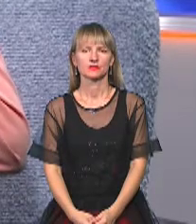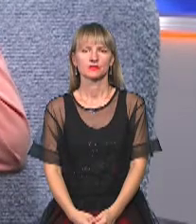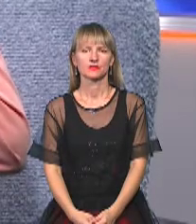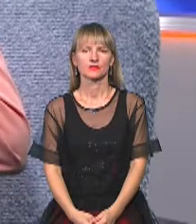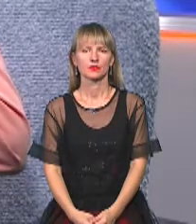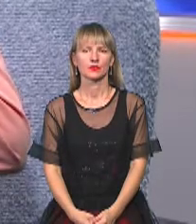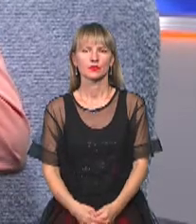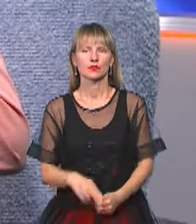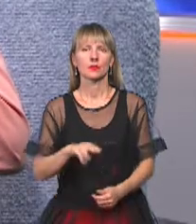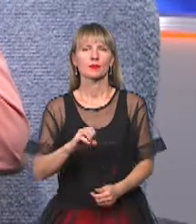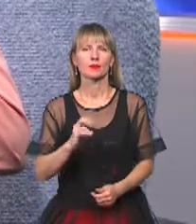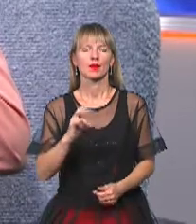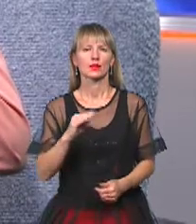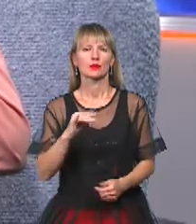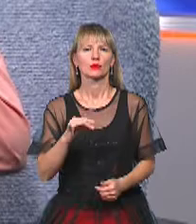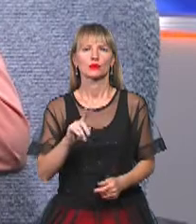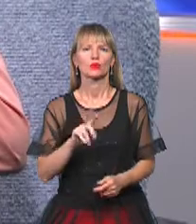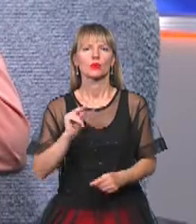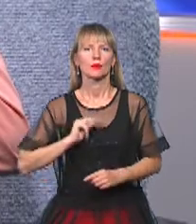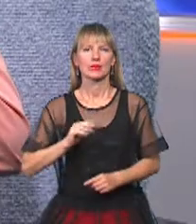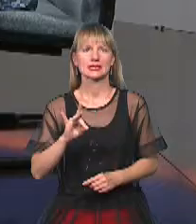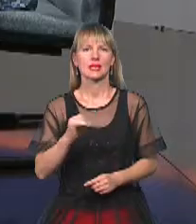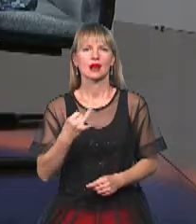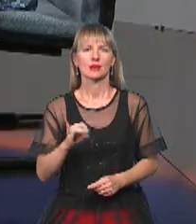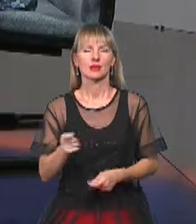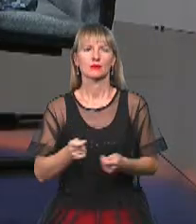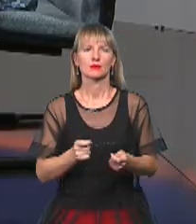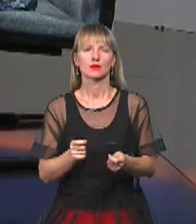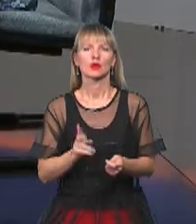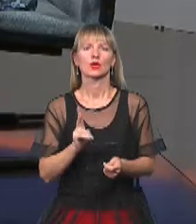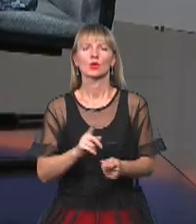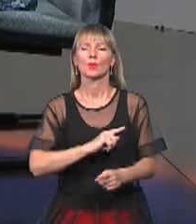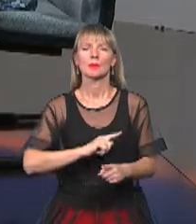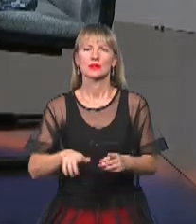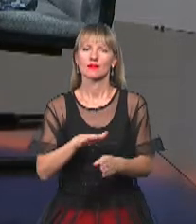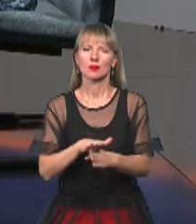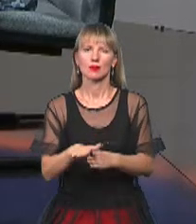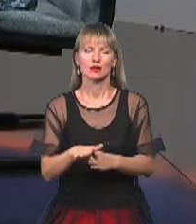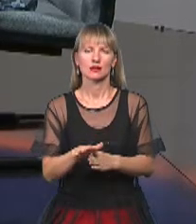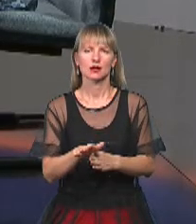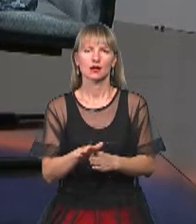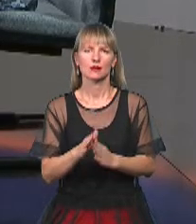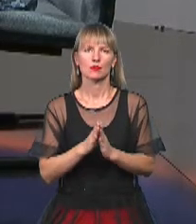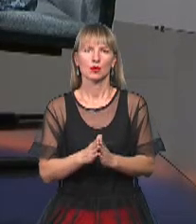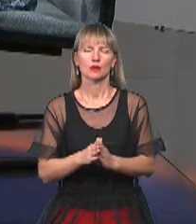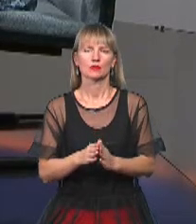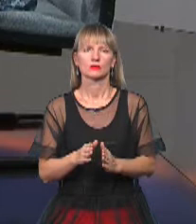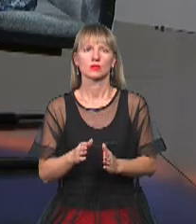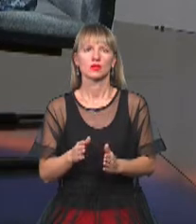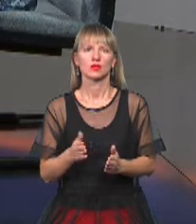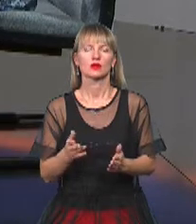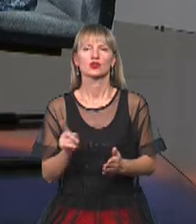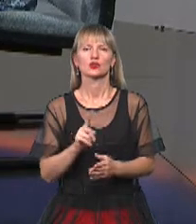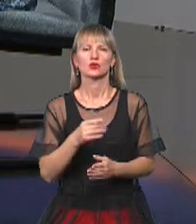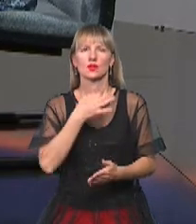Пане Юрію, от щодо праці райадміністрації, хто найшвидше реагує і от з якими питаннями, за що відповідають